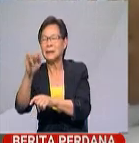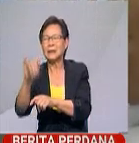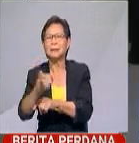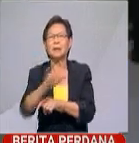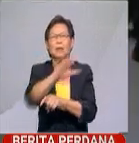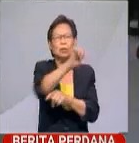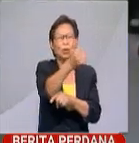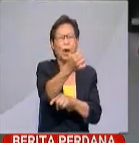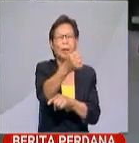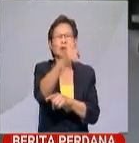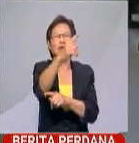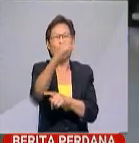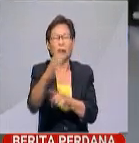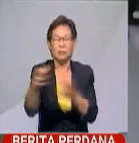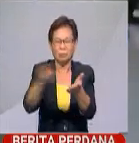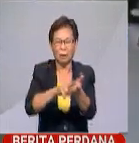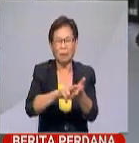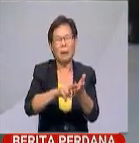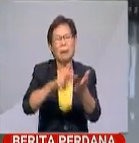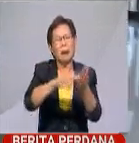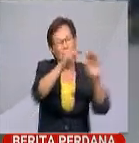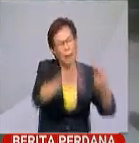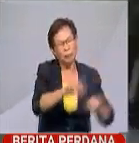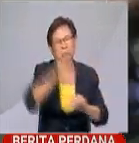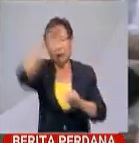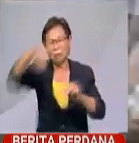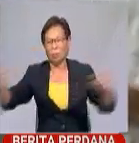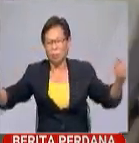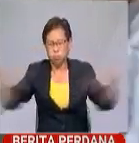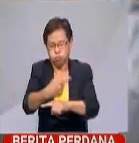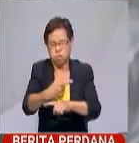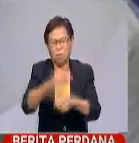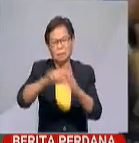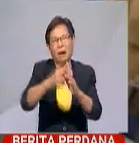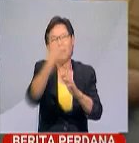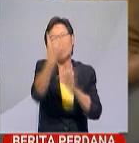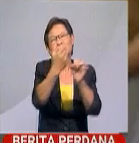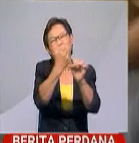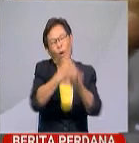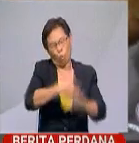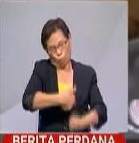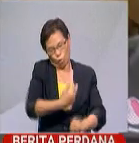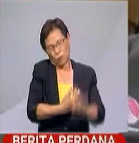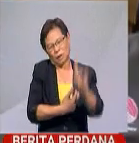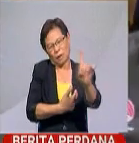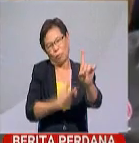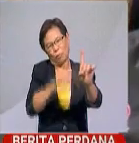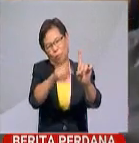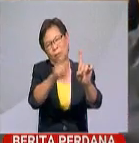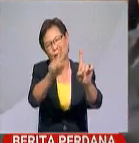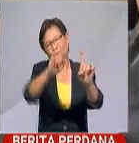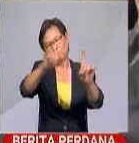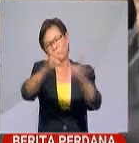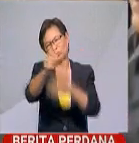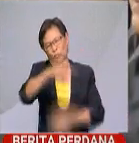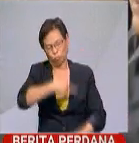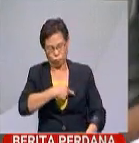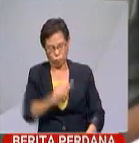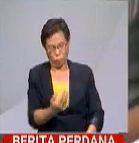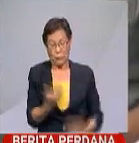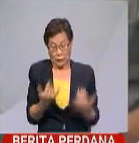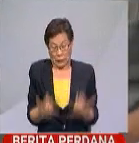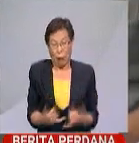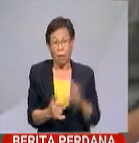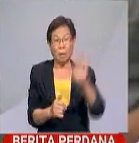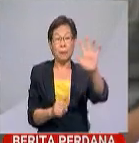kes direkodkan melibatkan konflik gajah dan manusia sejak 5 tahun lalu dengan kerugian lebih 1.1 juta ringgit. Ketika